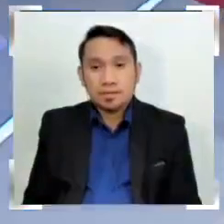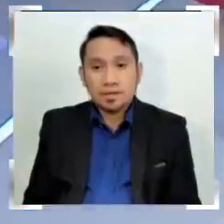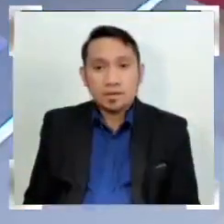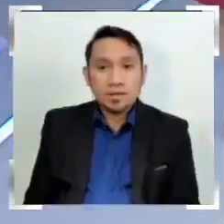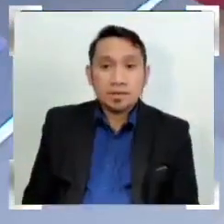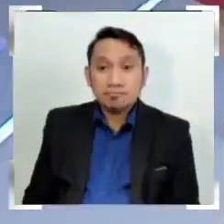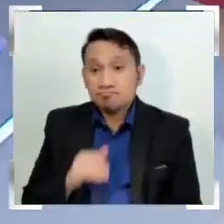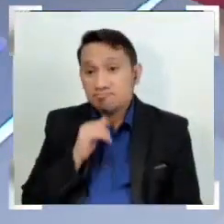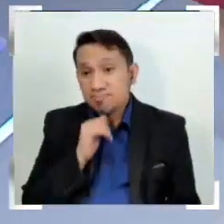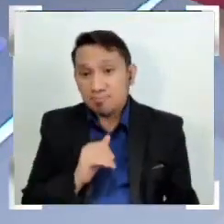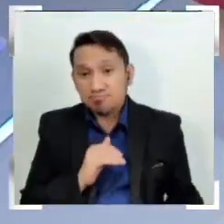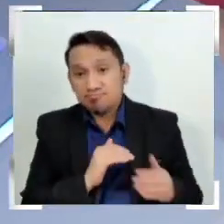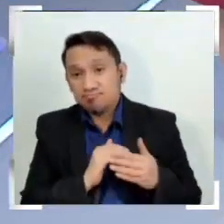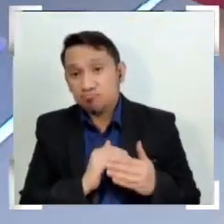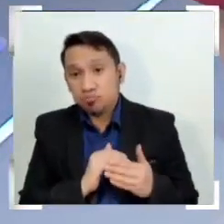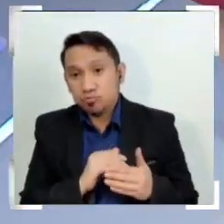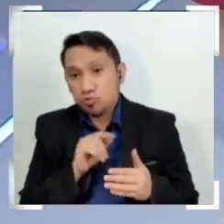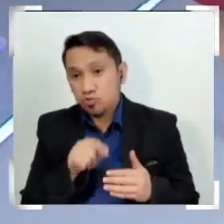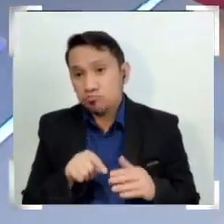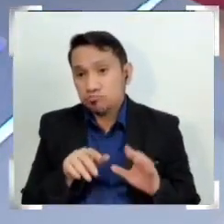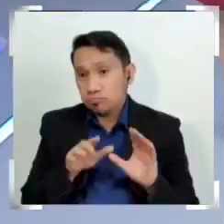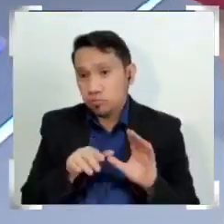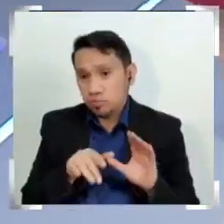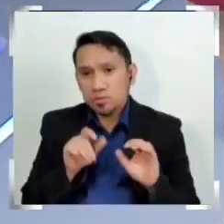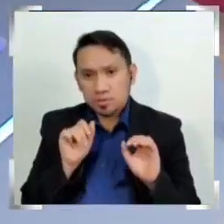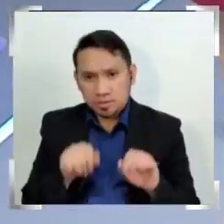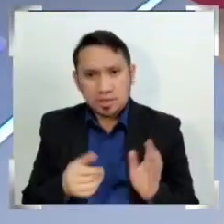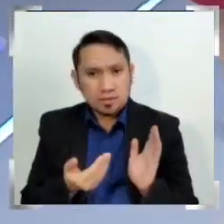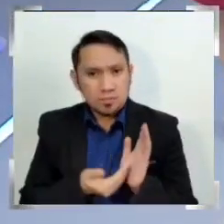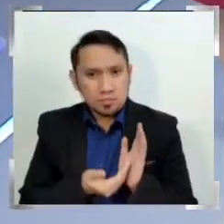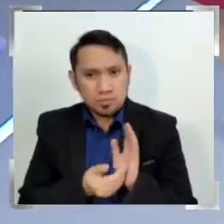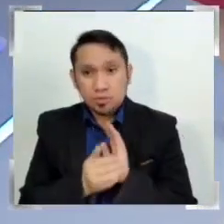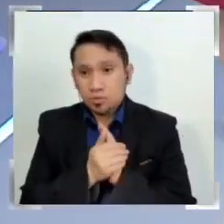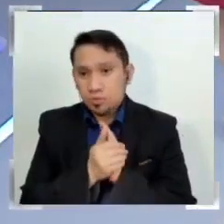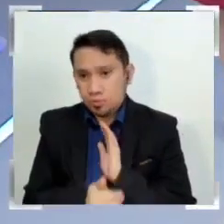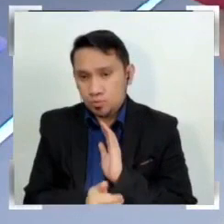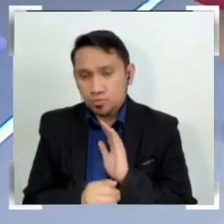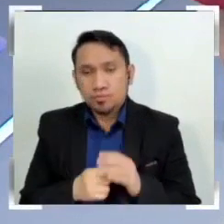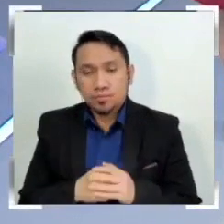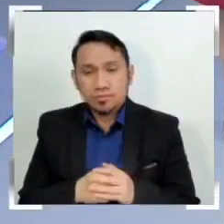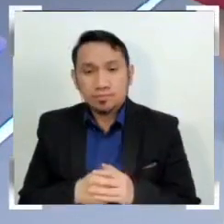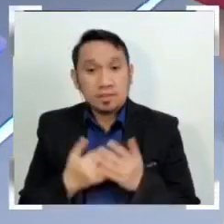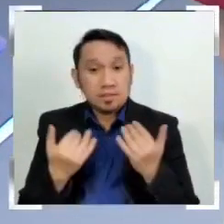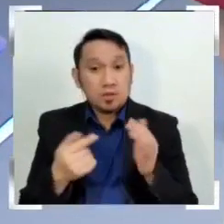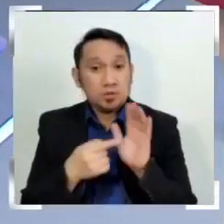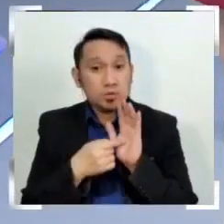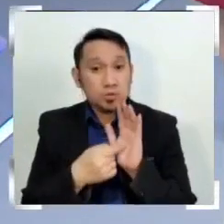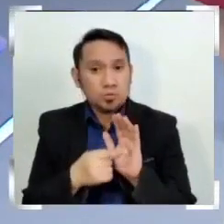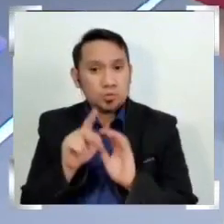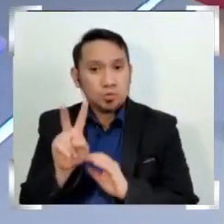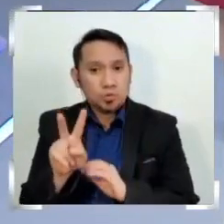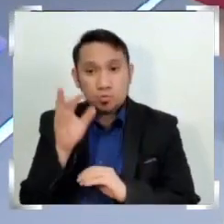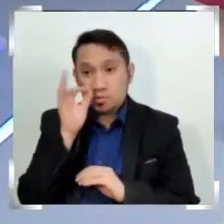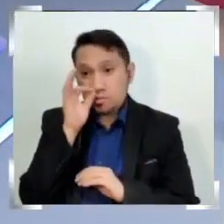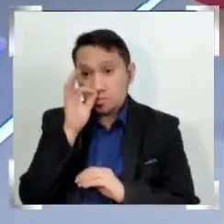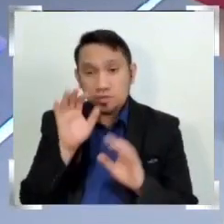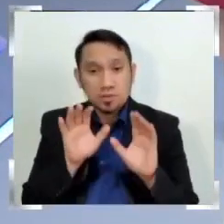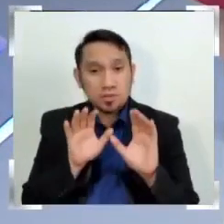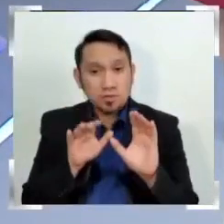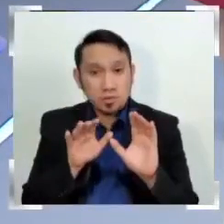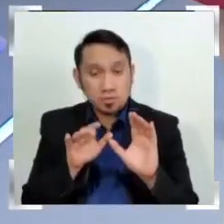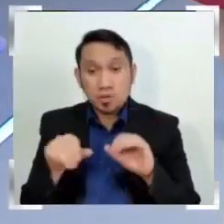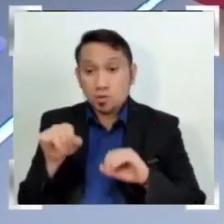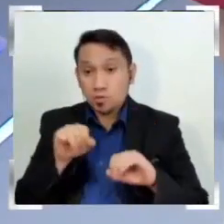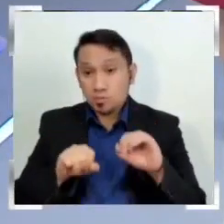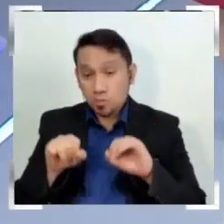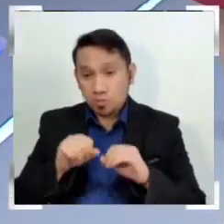hadlang ang kapansanan para mapatunayan ang kakayahan. Yan ang ipinamalas ng dalawang Pinoy na PWU athletes na lumaban